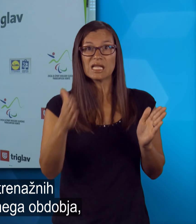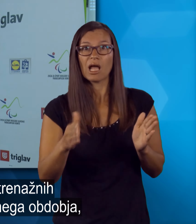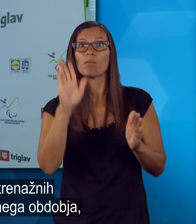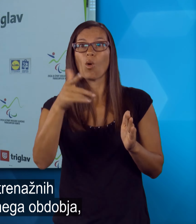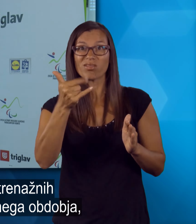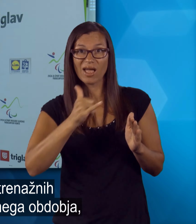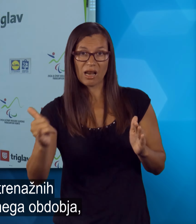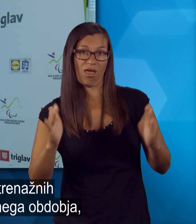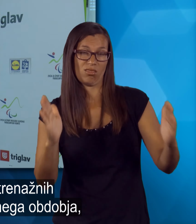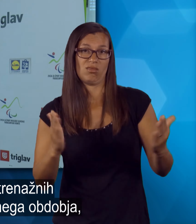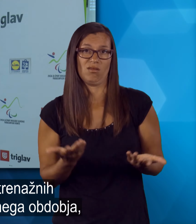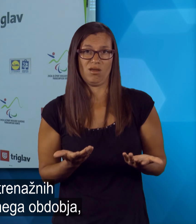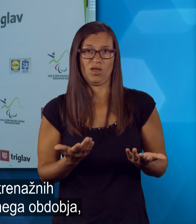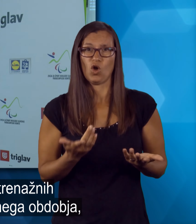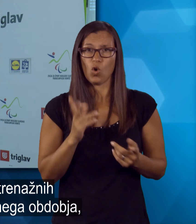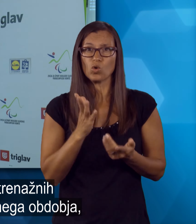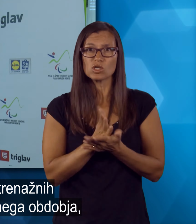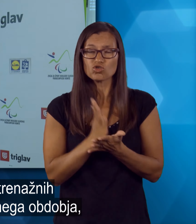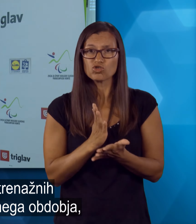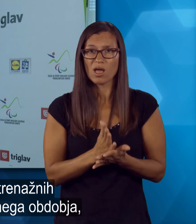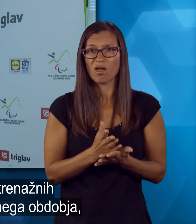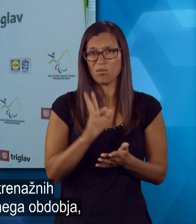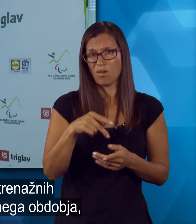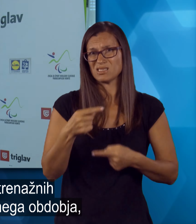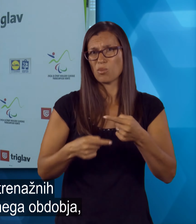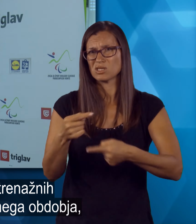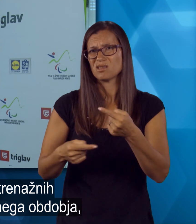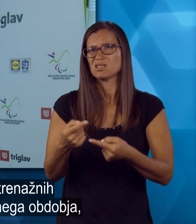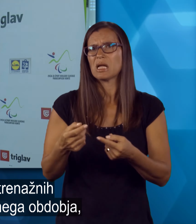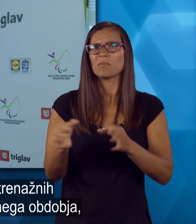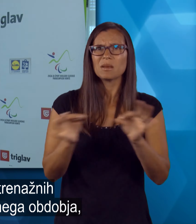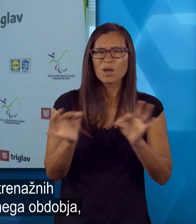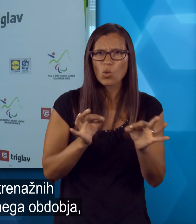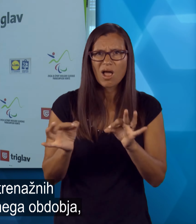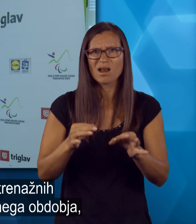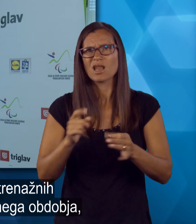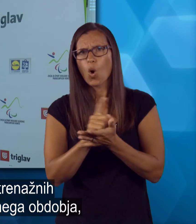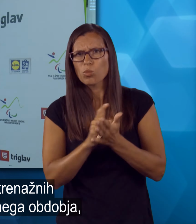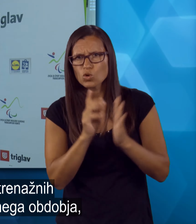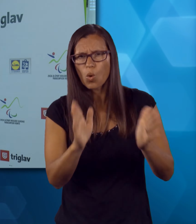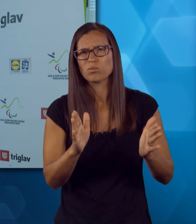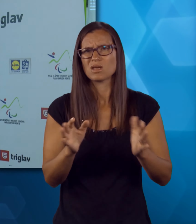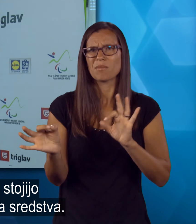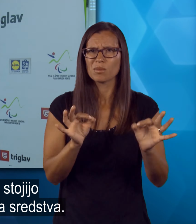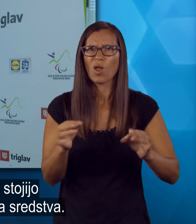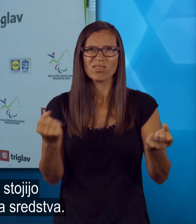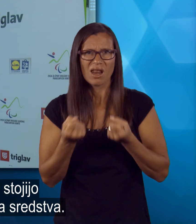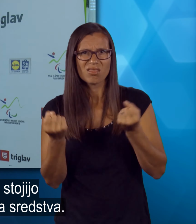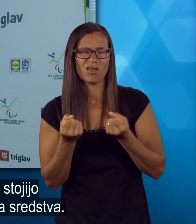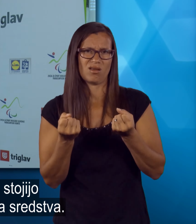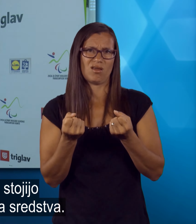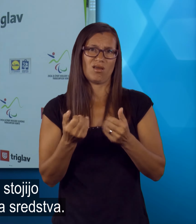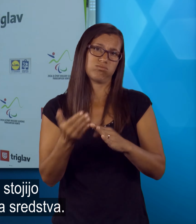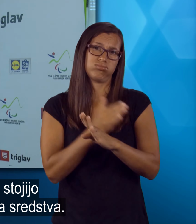letih, ki je že v bistvu nekako ma že za posledico neke trnažne procese, neke prepravljalne obdobje, se pravi